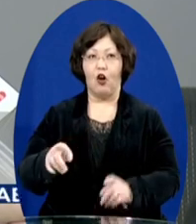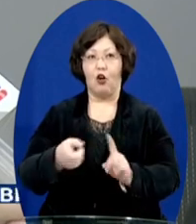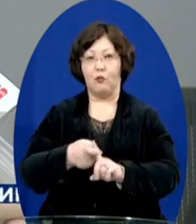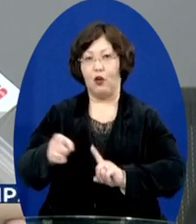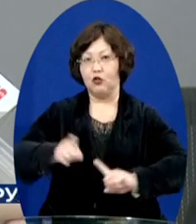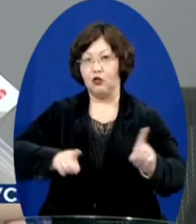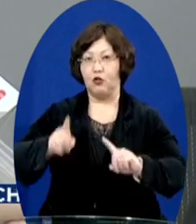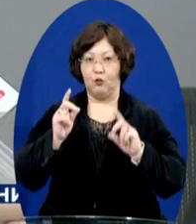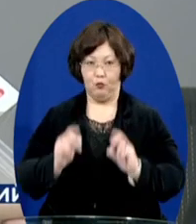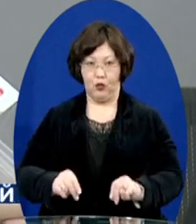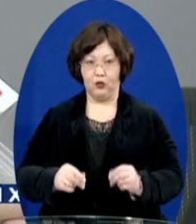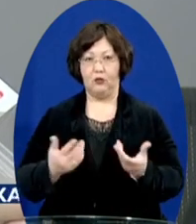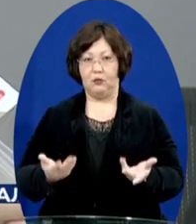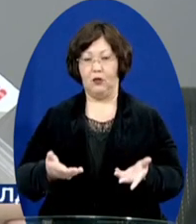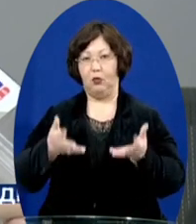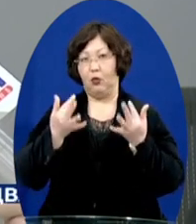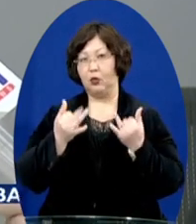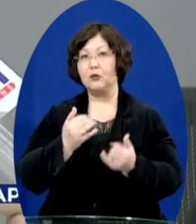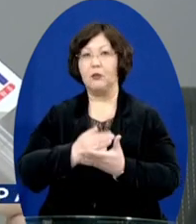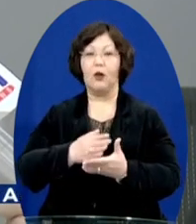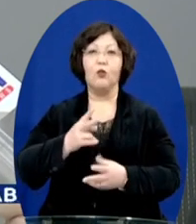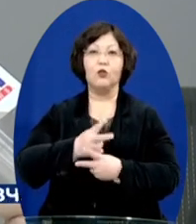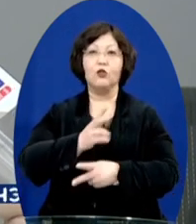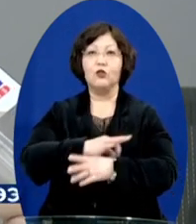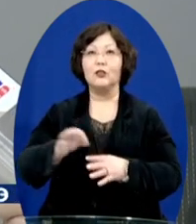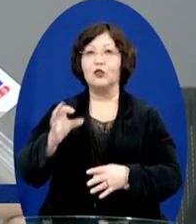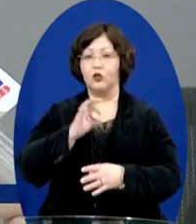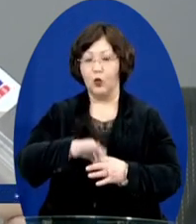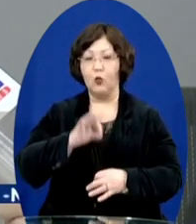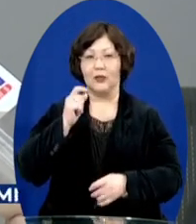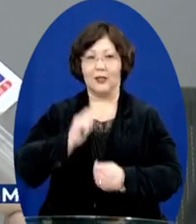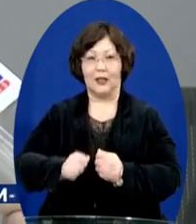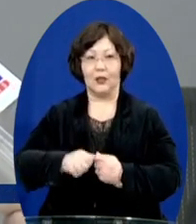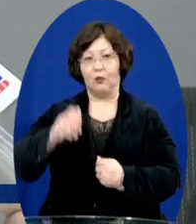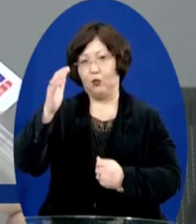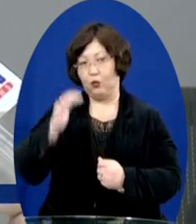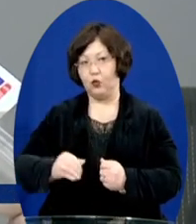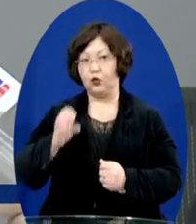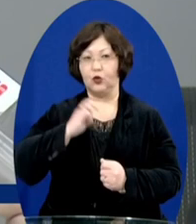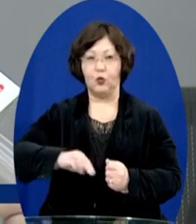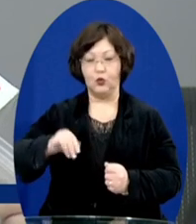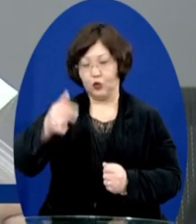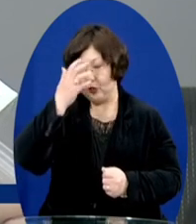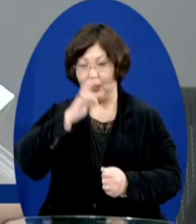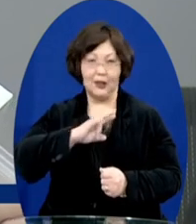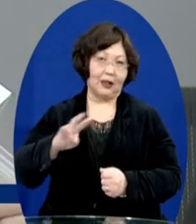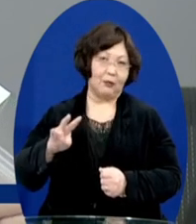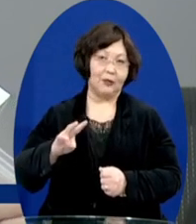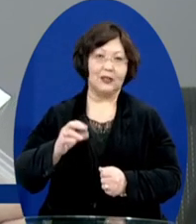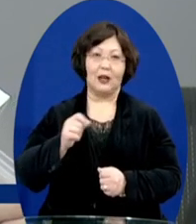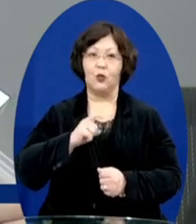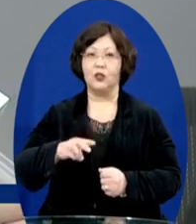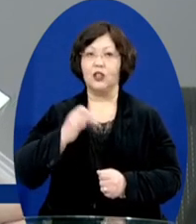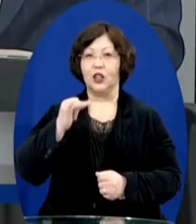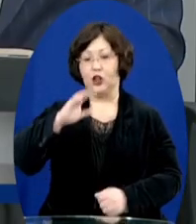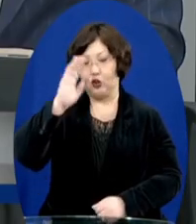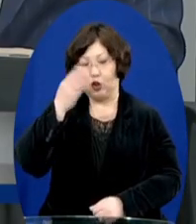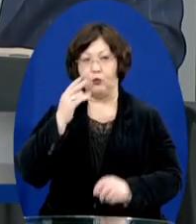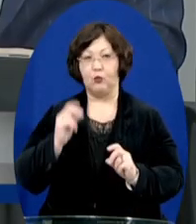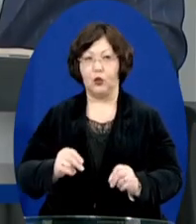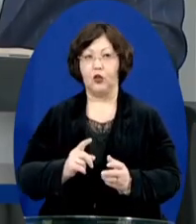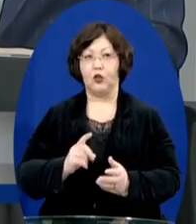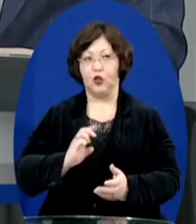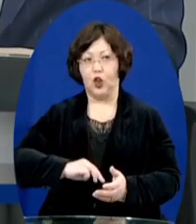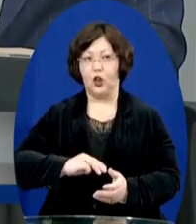болоод хувирсан байна. Бид энэ хуулийн төсөл бол илүү сонгуулийн зардлыг бууруулахын төлөө дээр нь улс төрийн намын санхүүжилтийг ил тод болгохын төлөө явж